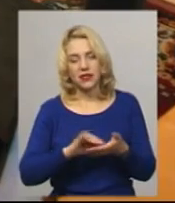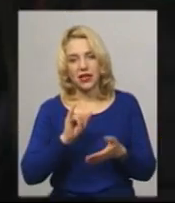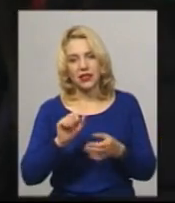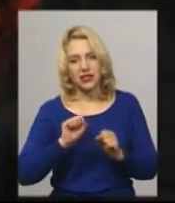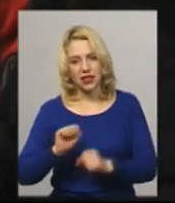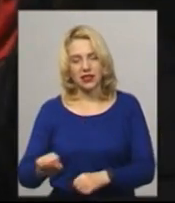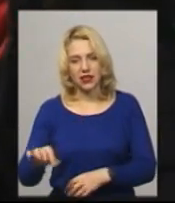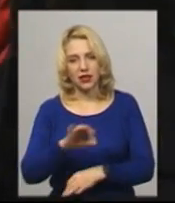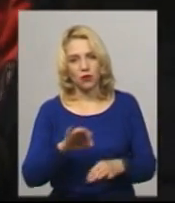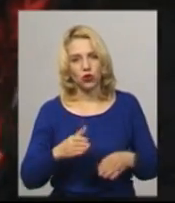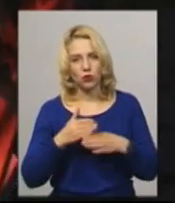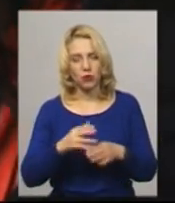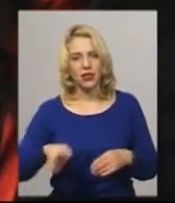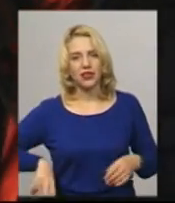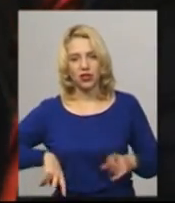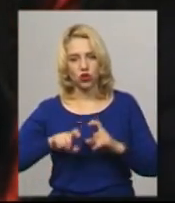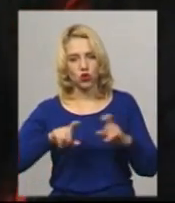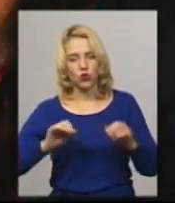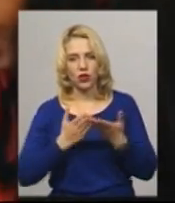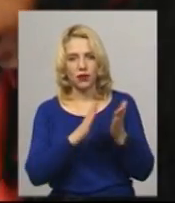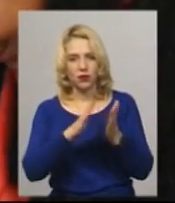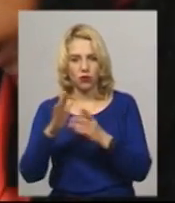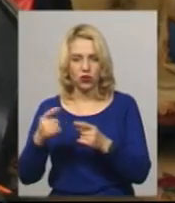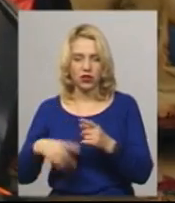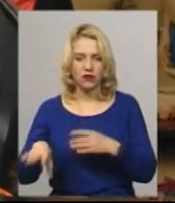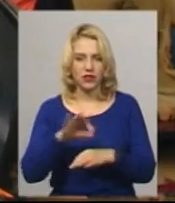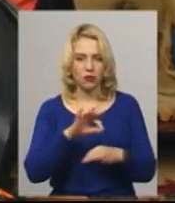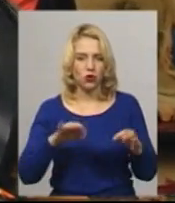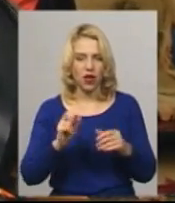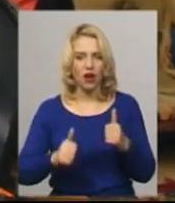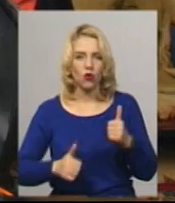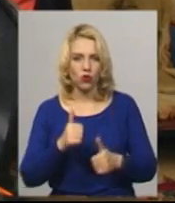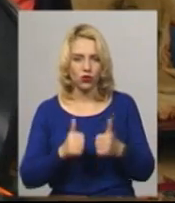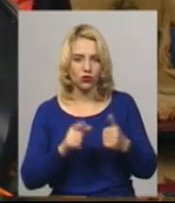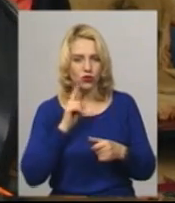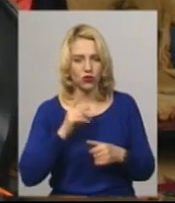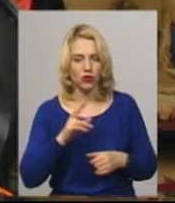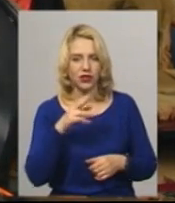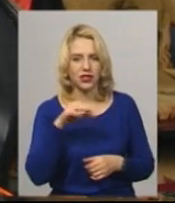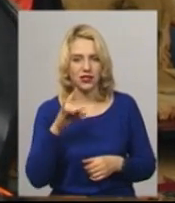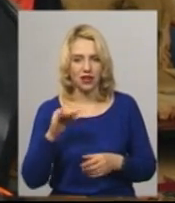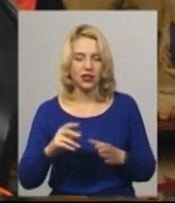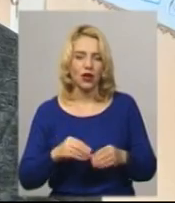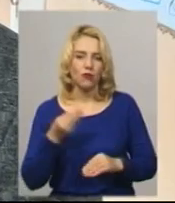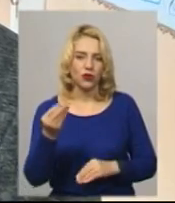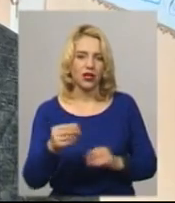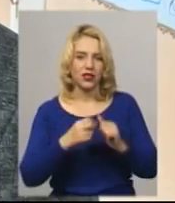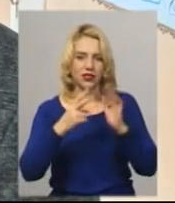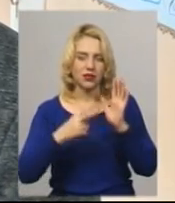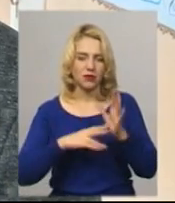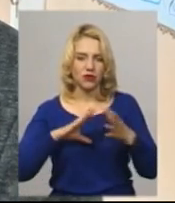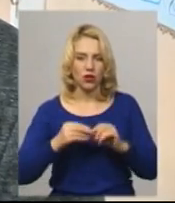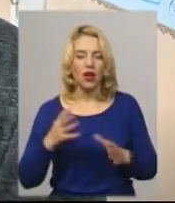школярці допомагали директор школи та бібліотекар. Усіх проєктів на конкурс «Юніор Старт» учні ОТГ подали 18, каже сільський голова.